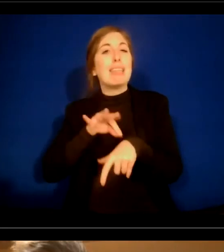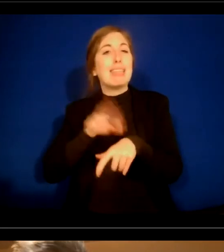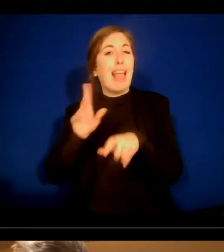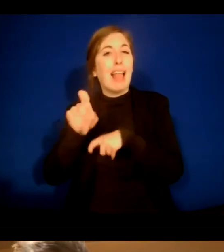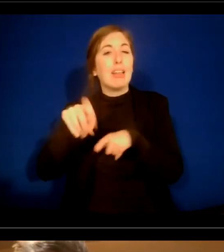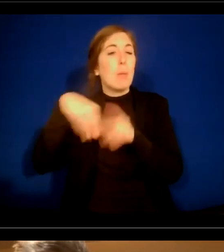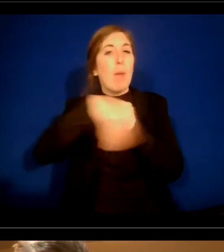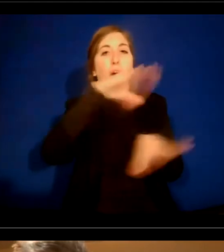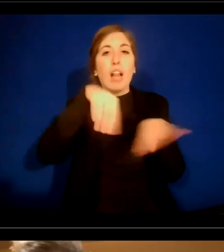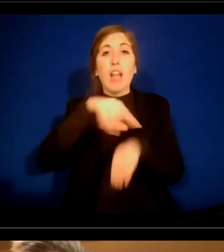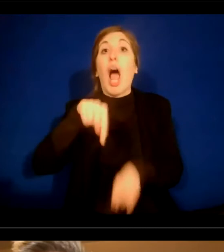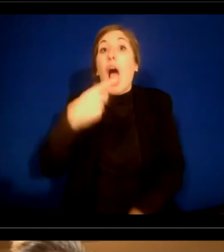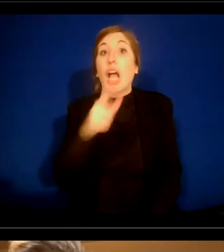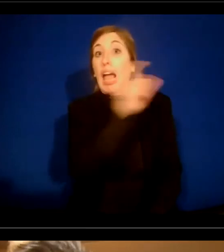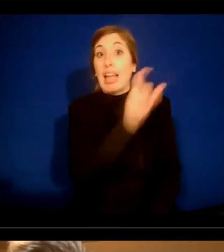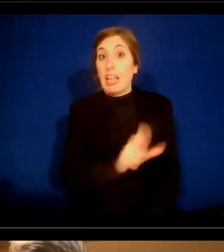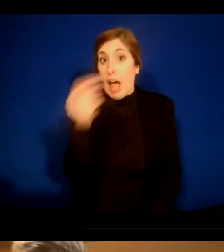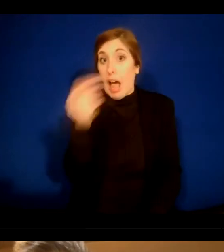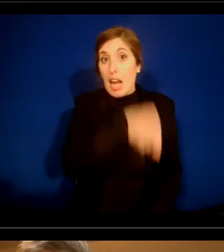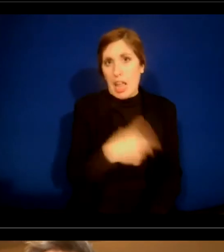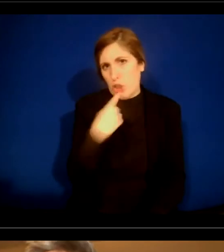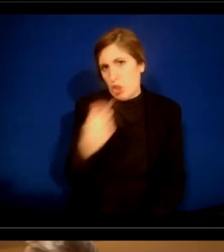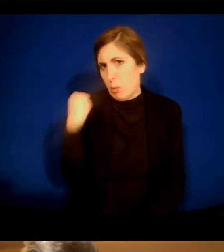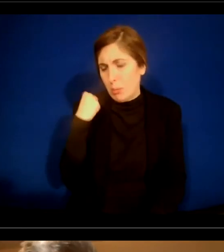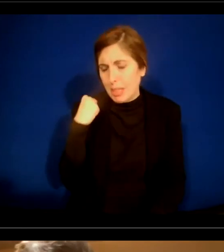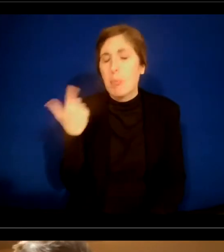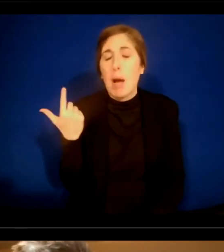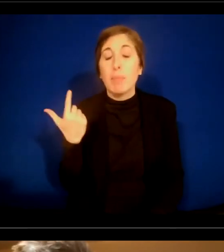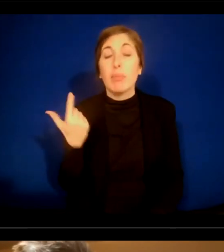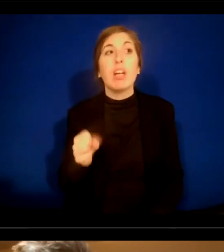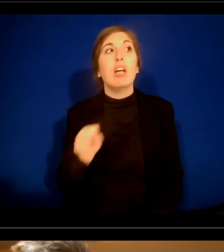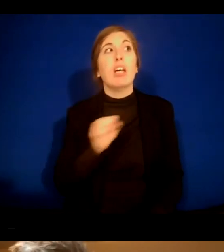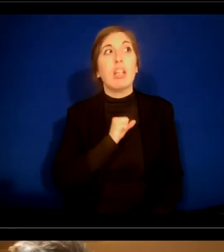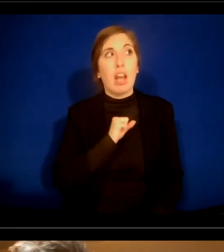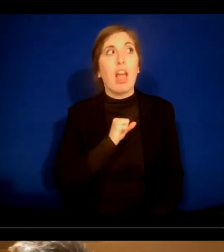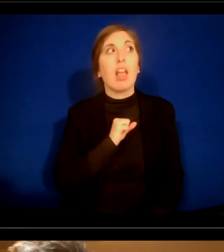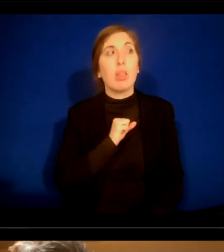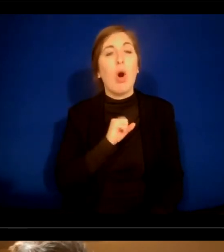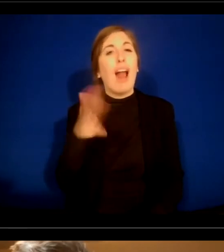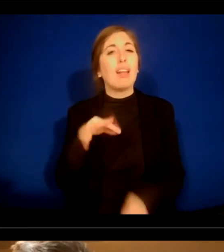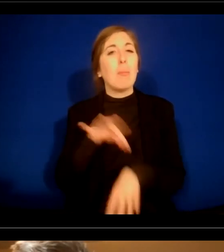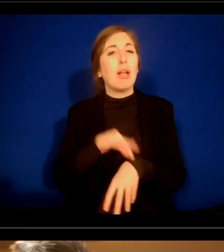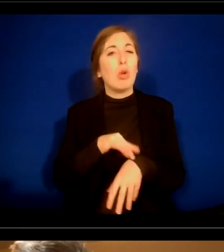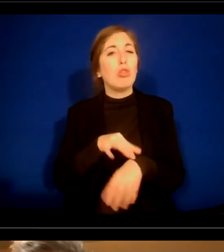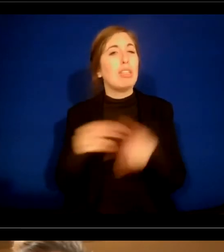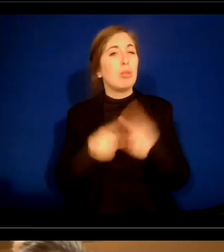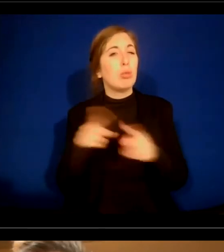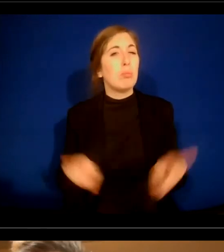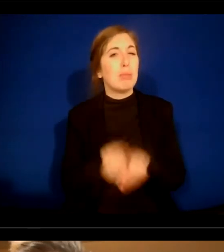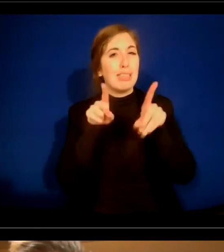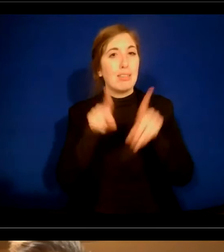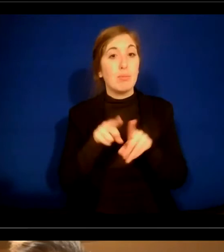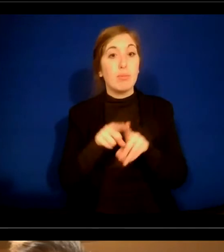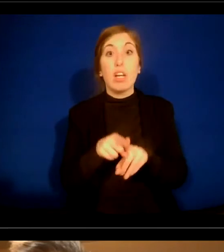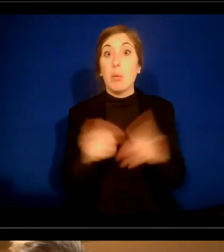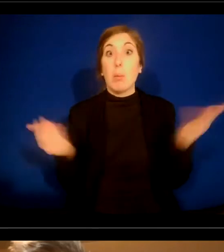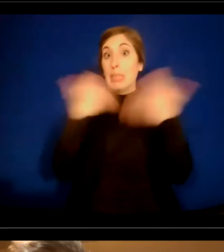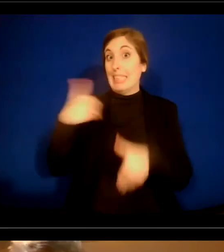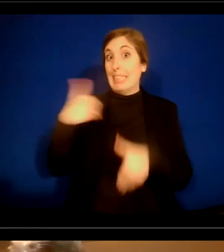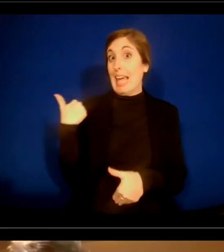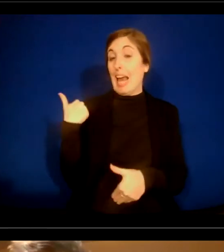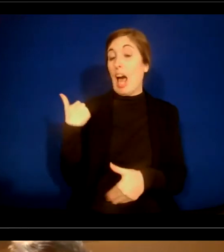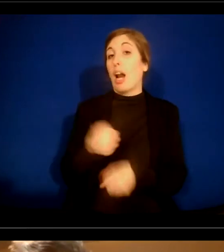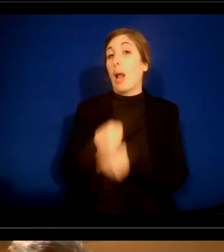un po' anche per altre patologie. Questa sera parlavo con la nostra rappresentante a Kiev e mi diceva